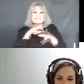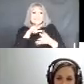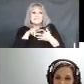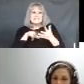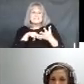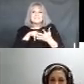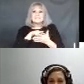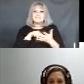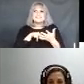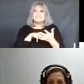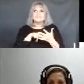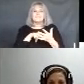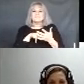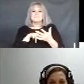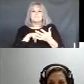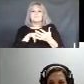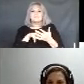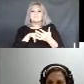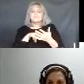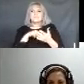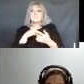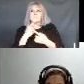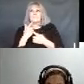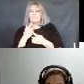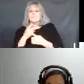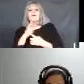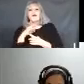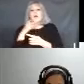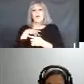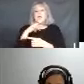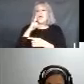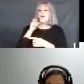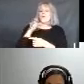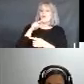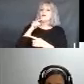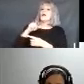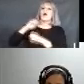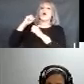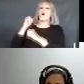Dit is een trikkie ene. Ek weet, dit is een trikkie ene.